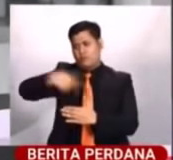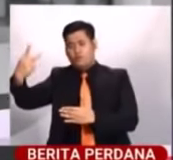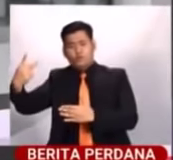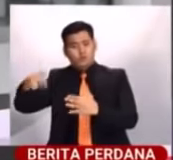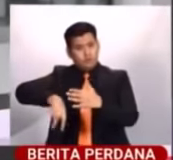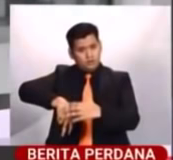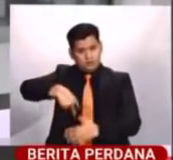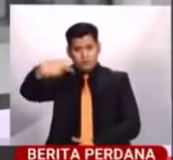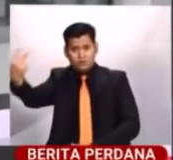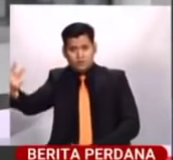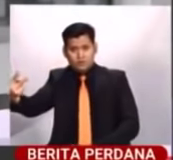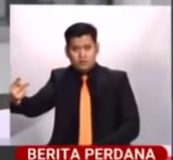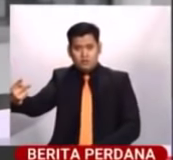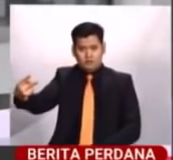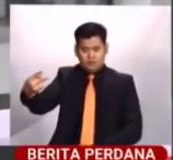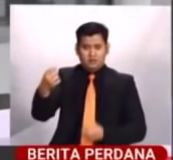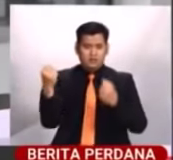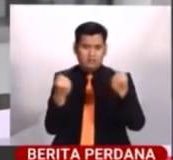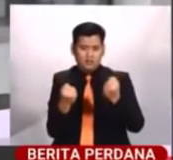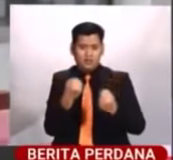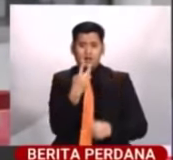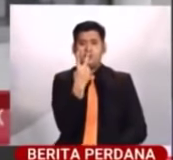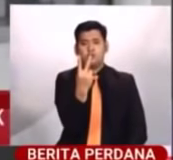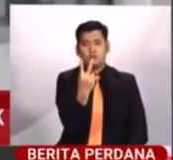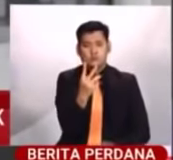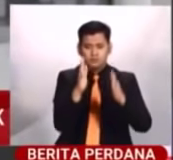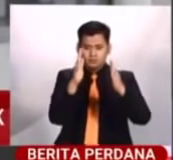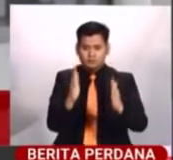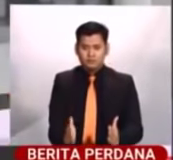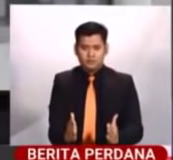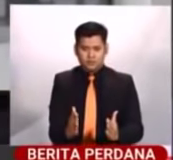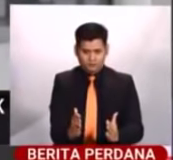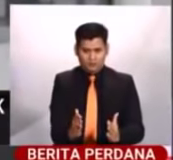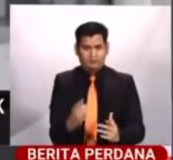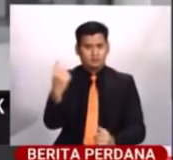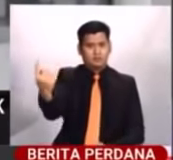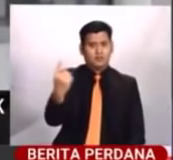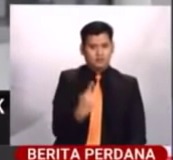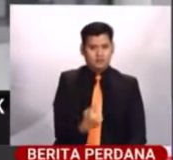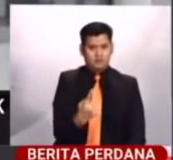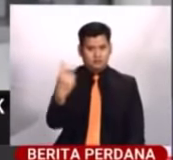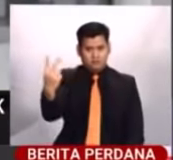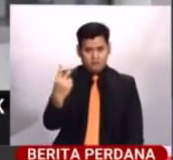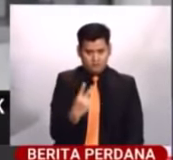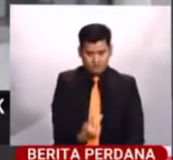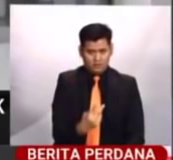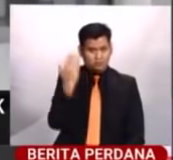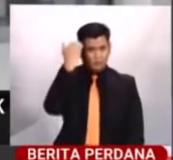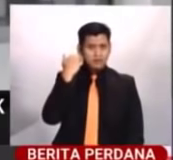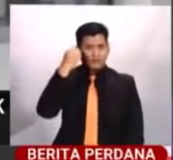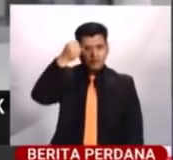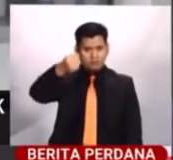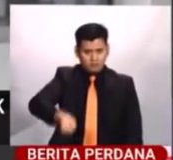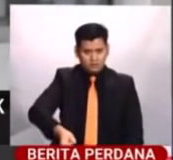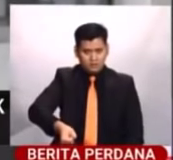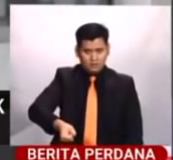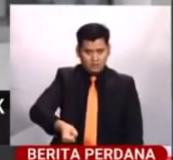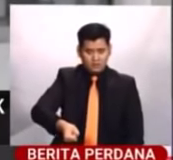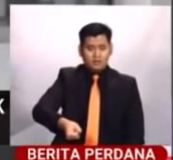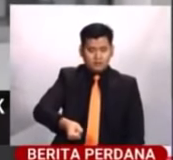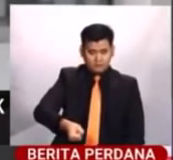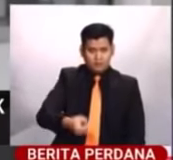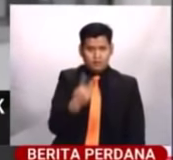10 Februari lalu, dua individu dihadapkan ke Mahkamah Magistrate Rembau. Tertuduh Nabil Haris Jeffreydin, 23 tahun dan